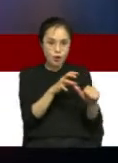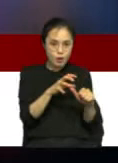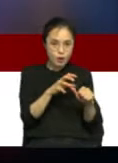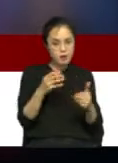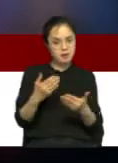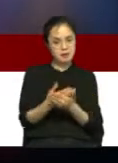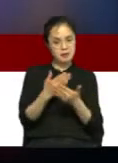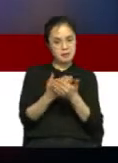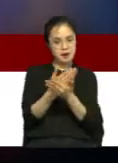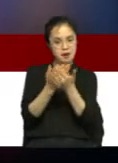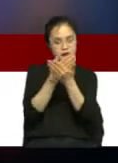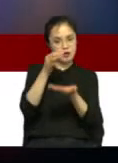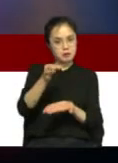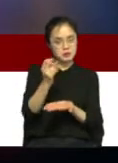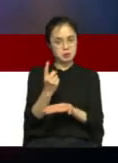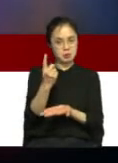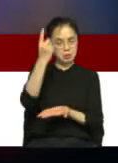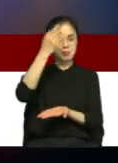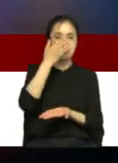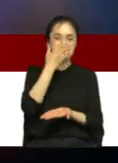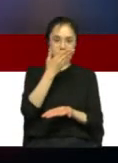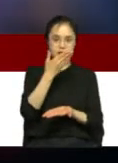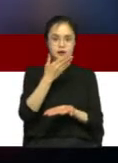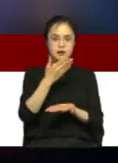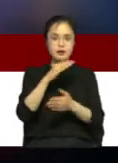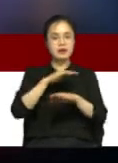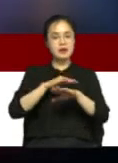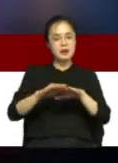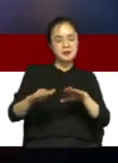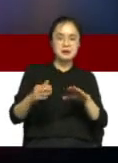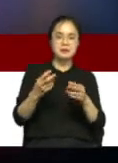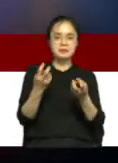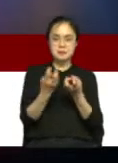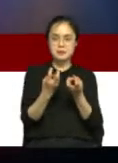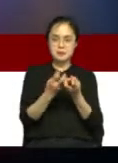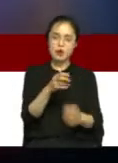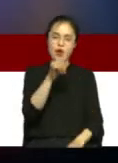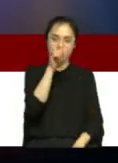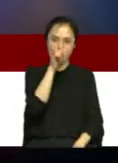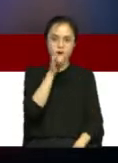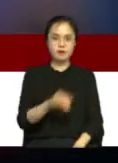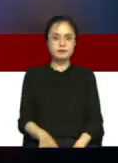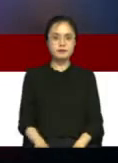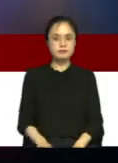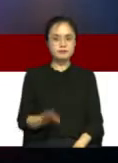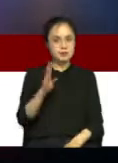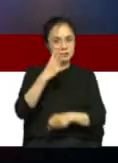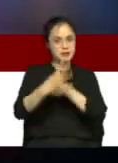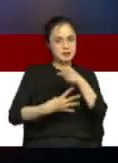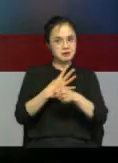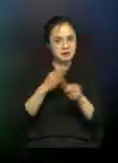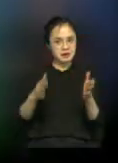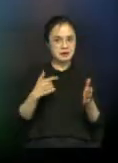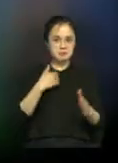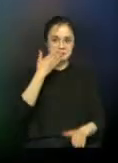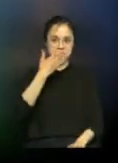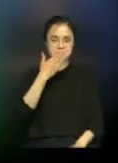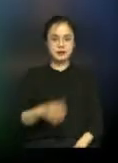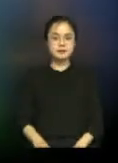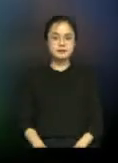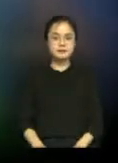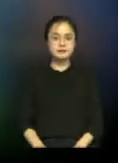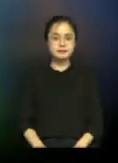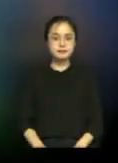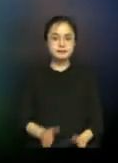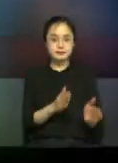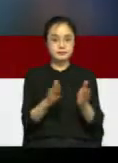높이면은 이것도 하나 해결 방법이라고 생각을 합니다. 제 4년 동안 멋진 개발 모델을 만들어 보겠습니다.